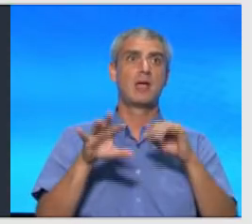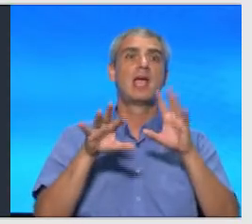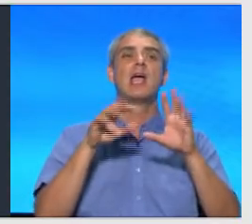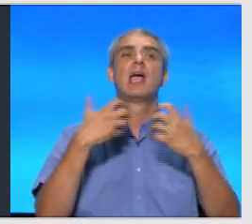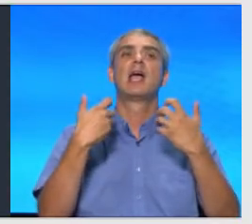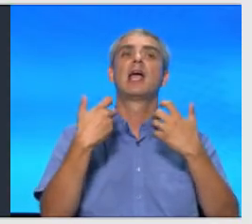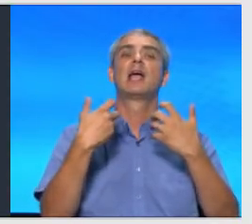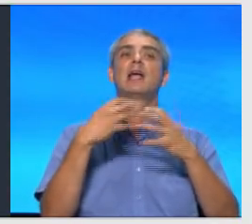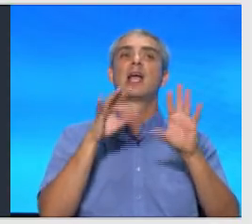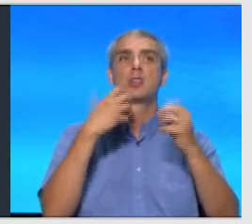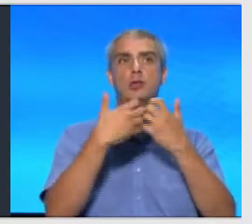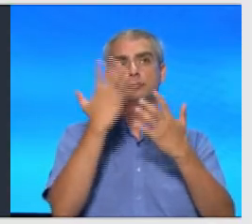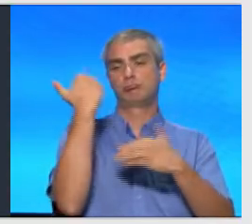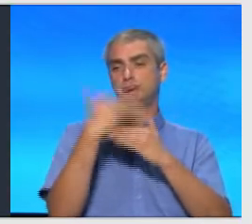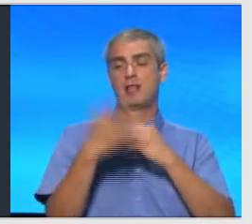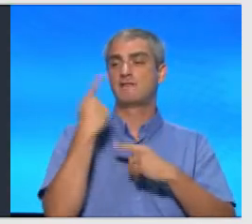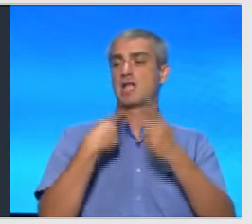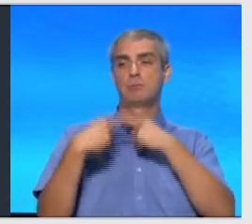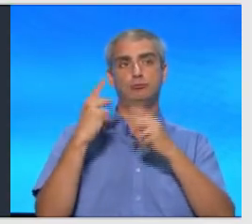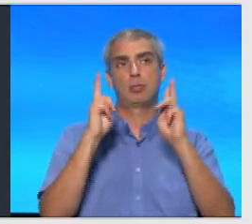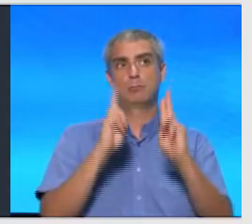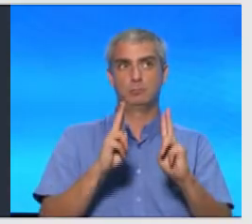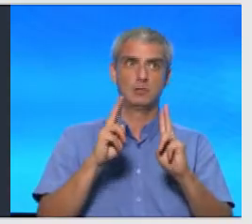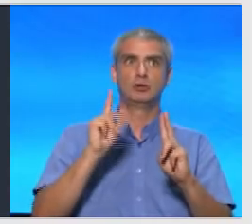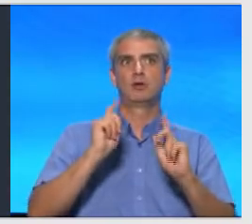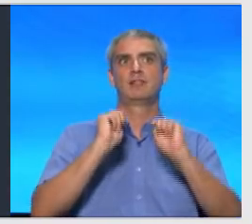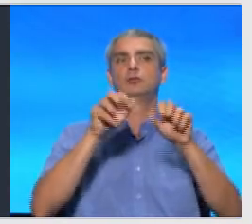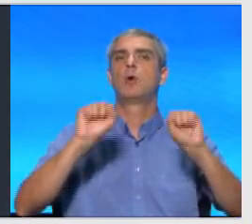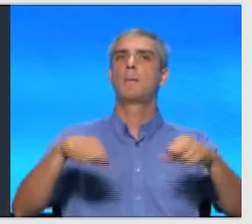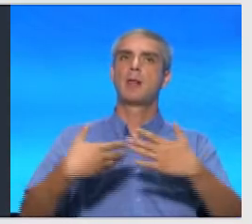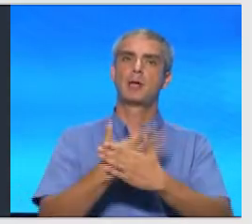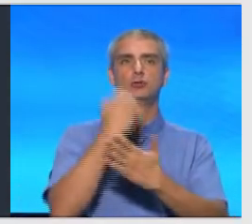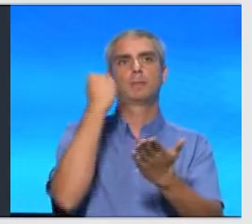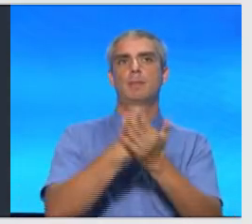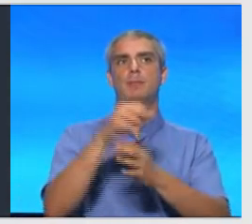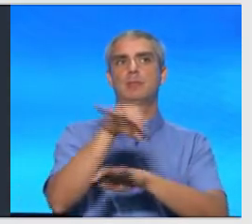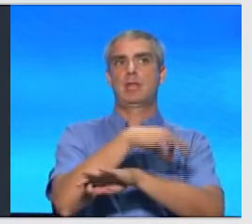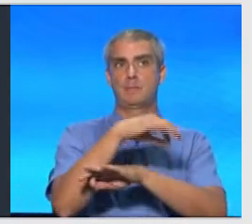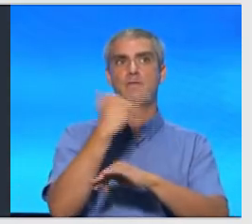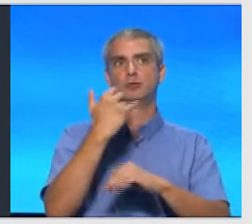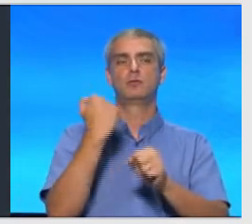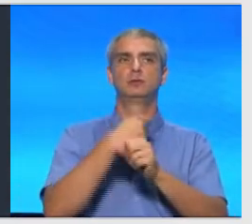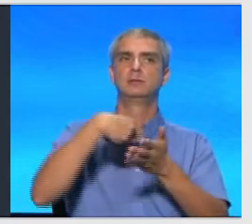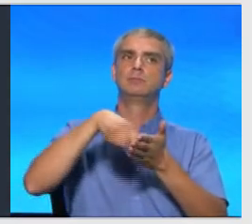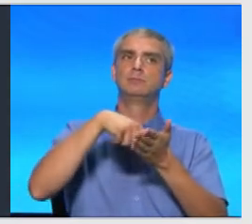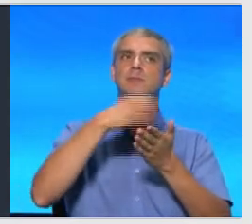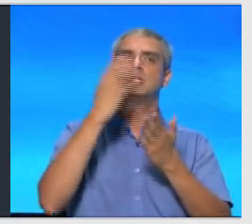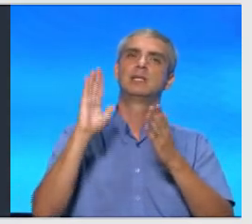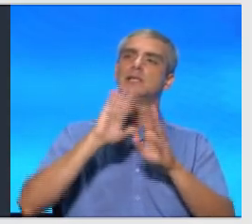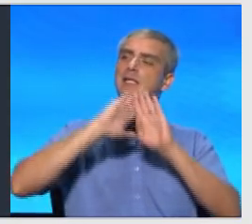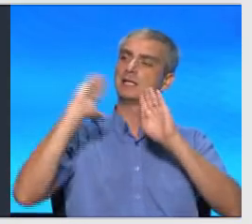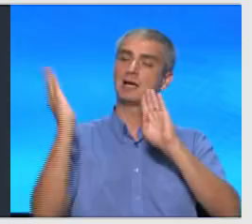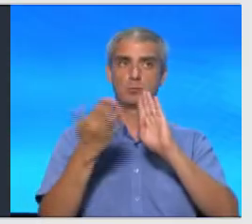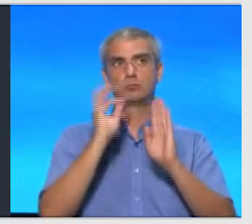א' חדל לפעול לפני כמה שנים, אך לאחרונה הגישו בעליו החדשים טאבה, וכעת מבוצעות בו עבודות חיפוי חיצוני